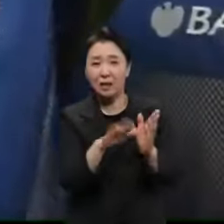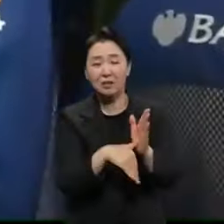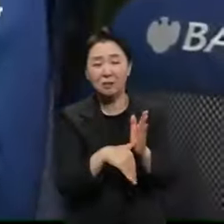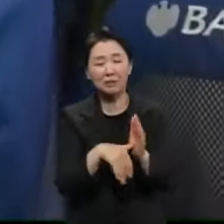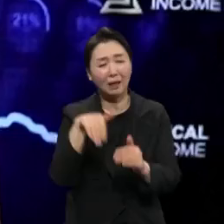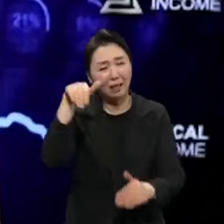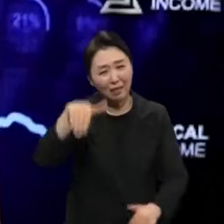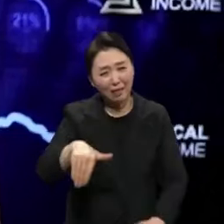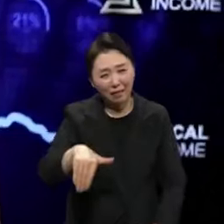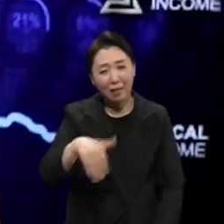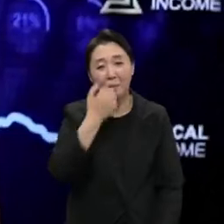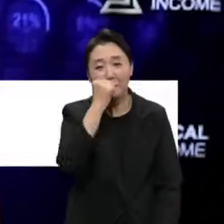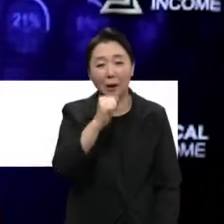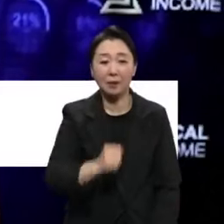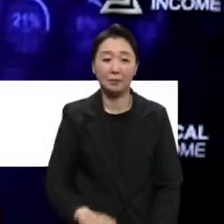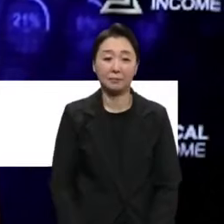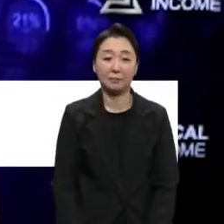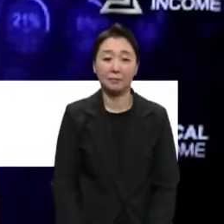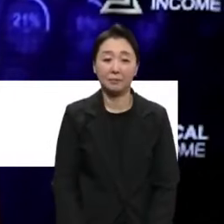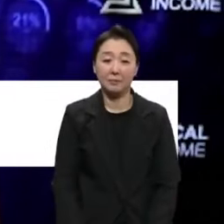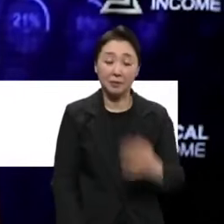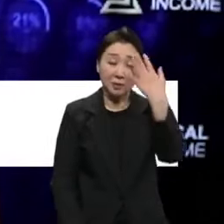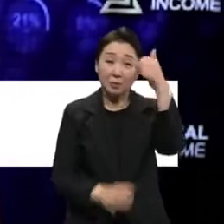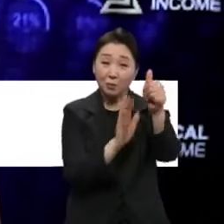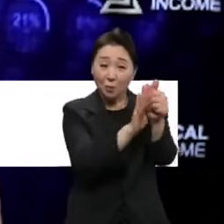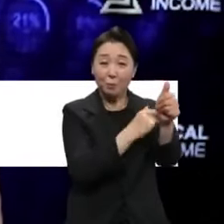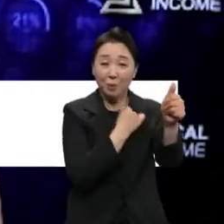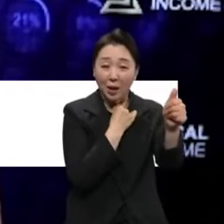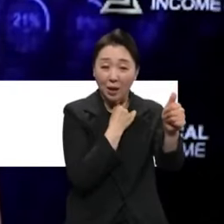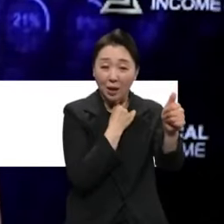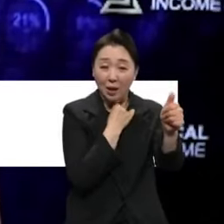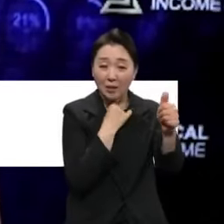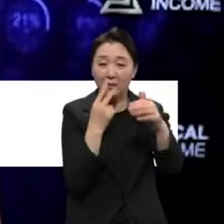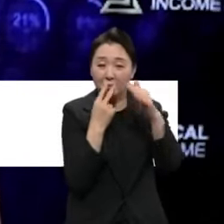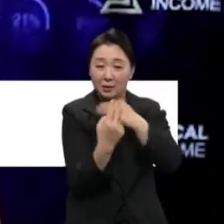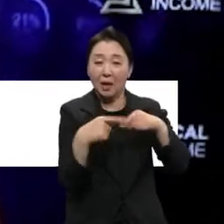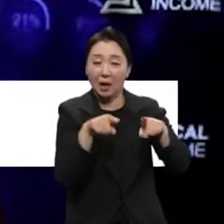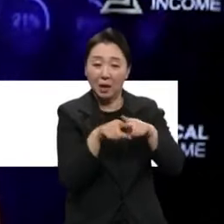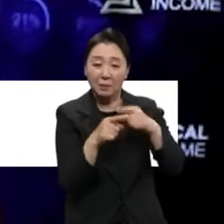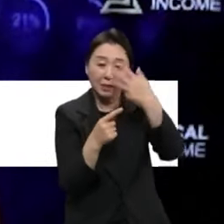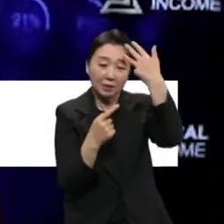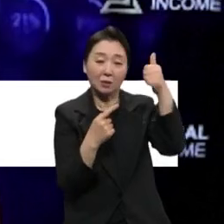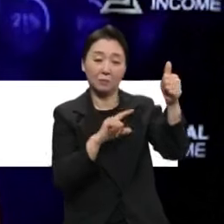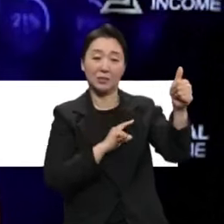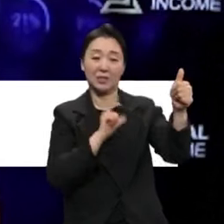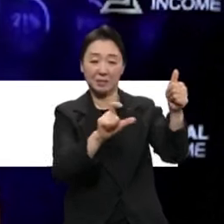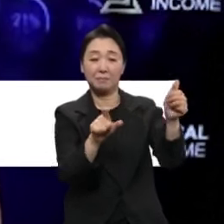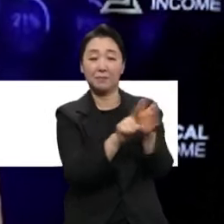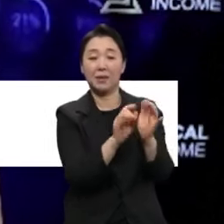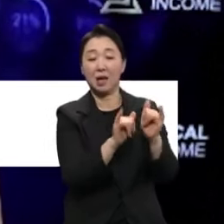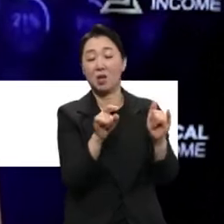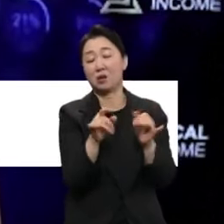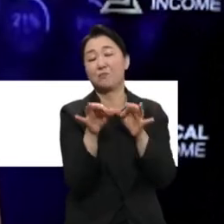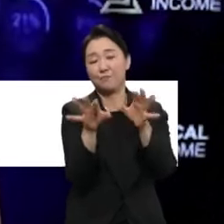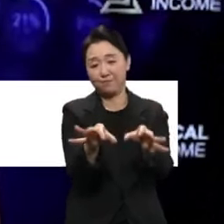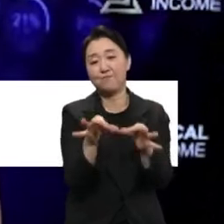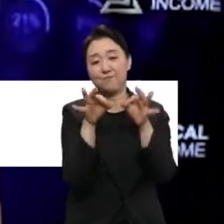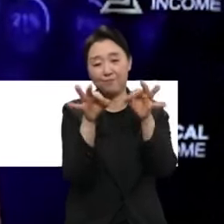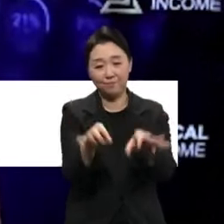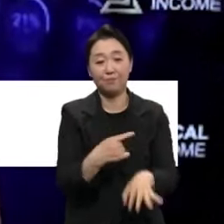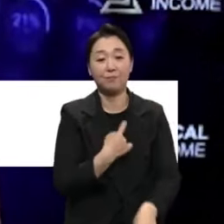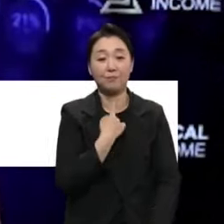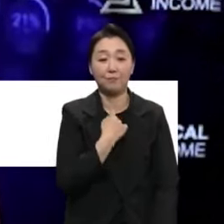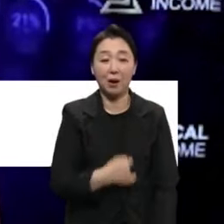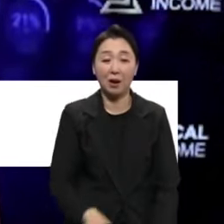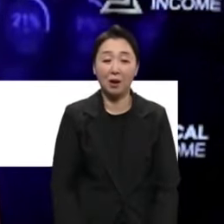일이라고 했습니다. Who really want to help Donald Trump out and believe in Donald Trump and believe in his vision and the believe